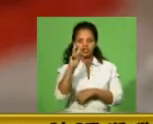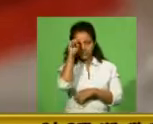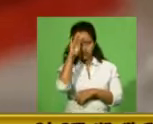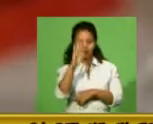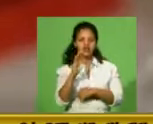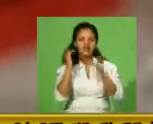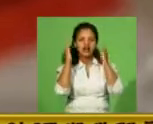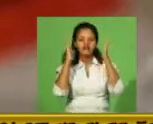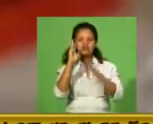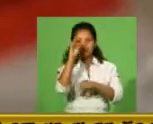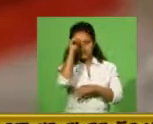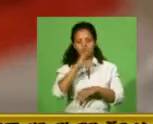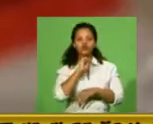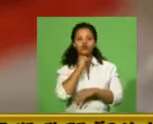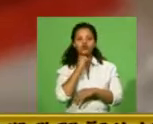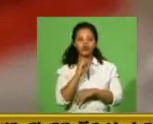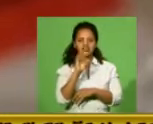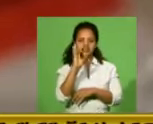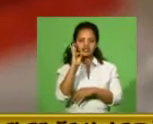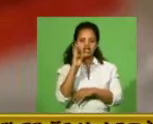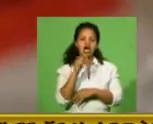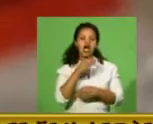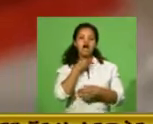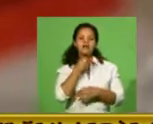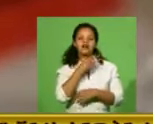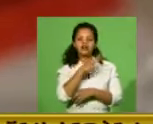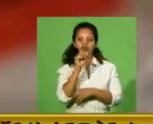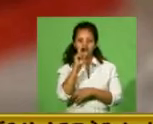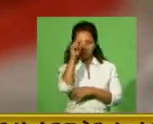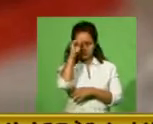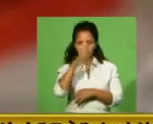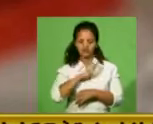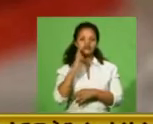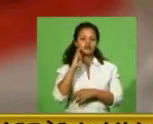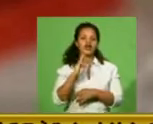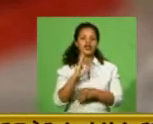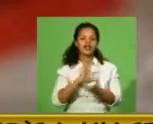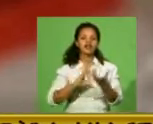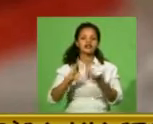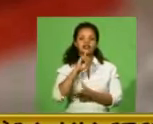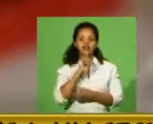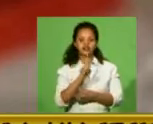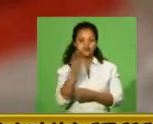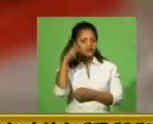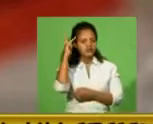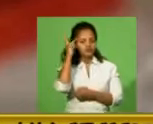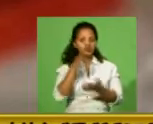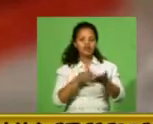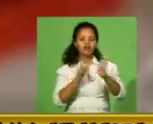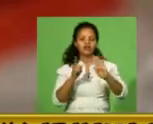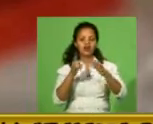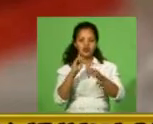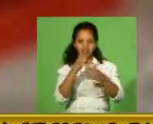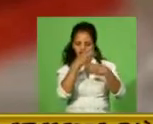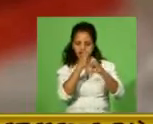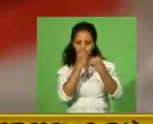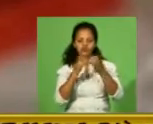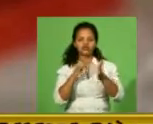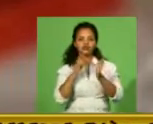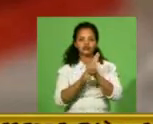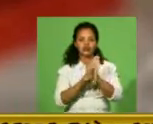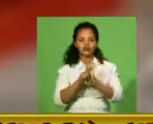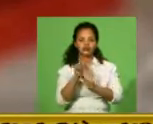ከአፋር፣ 7 ሰዎች ከኦሮሚያ፣ 6 ሰዎች ከአማራና 1 ሰው ከሶማሌ ክልሎች ናቸው። ሚኒስትሩ በመግለጫው የላብራቶሪ ውጤቶቹ